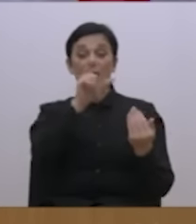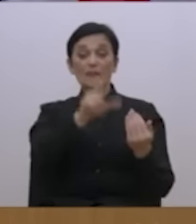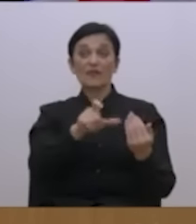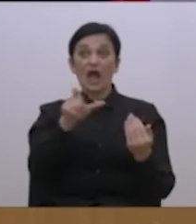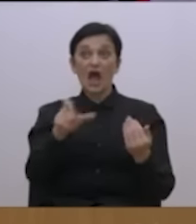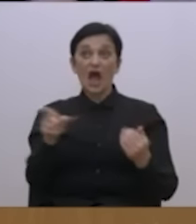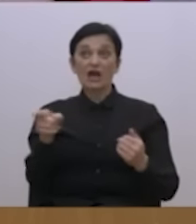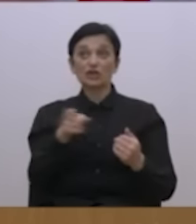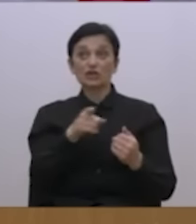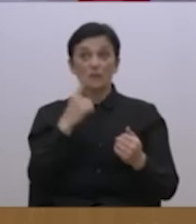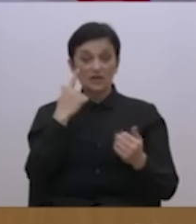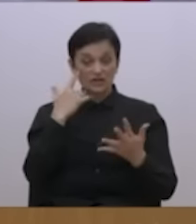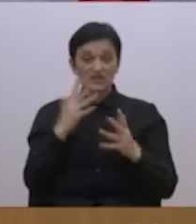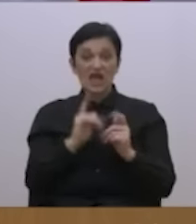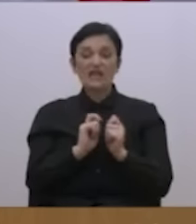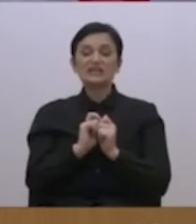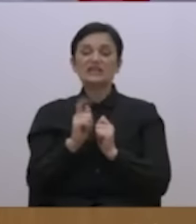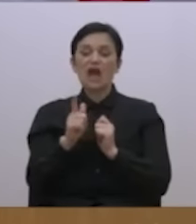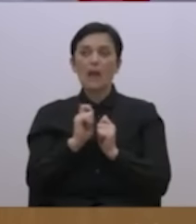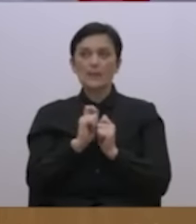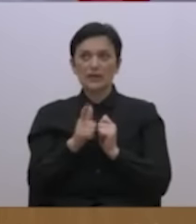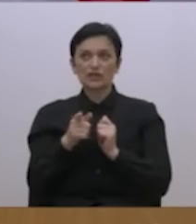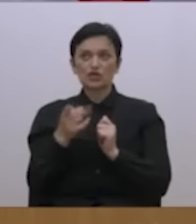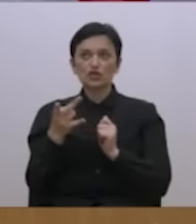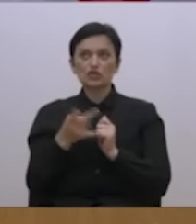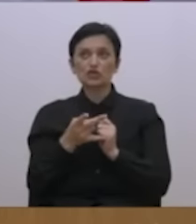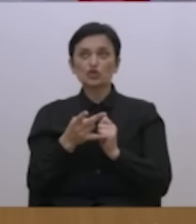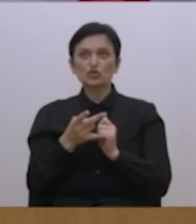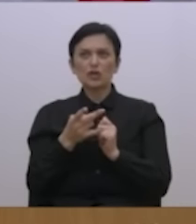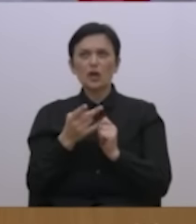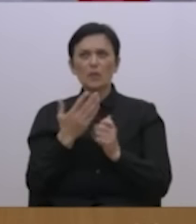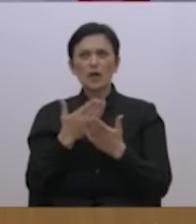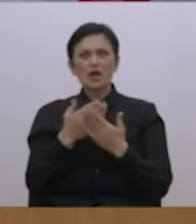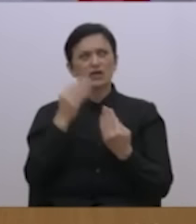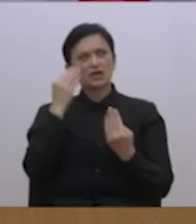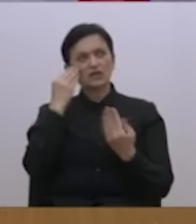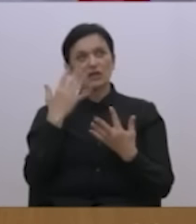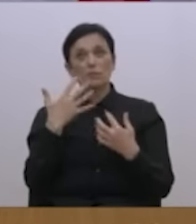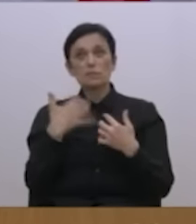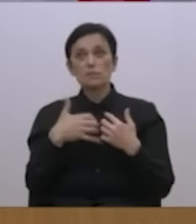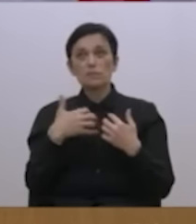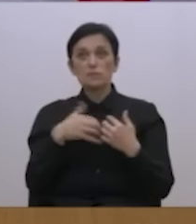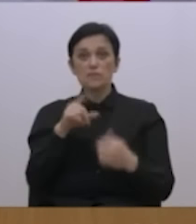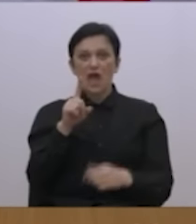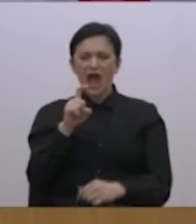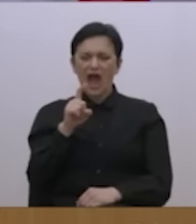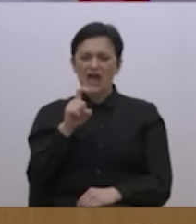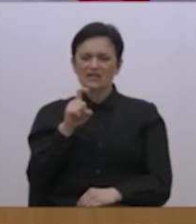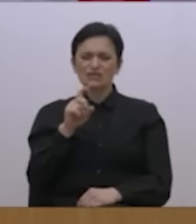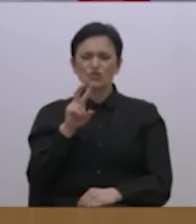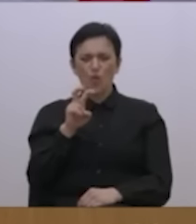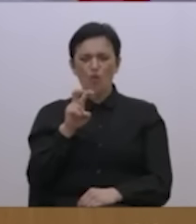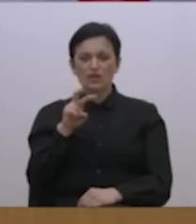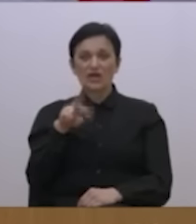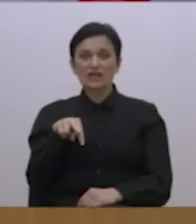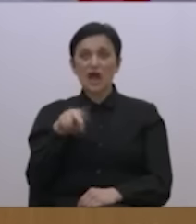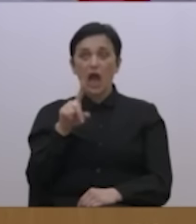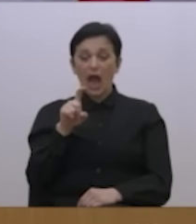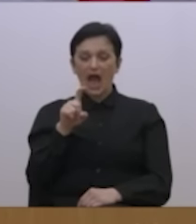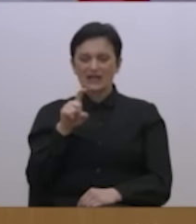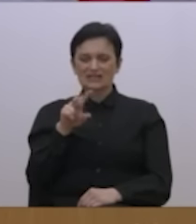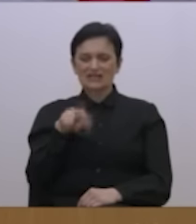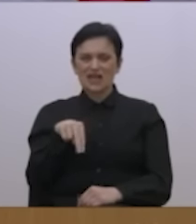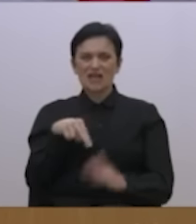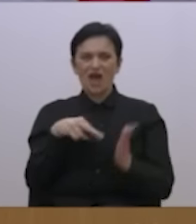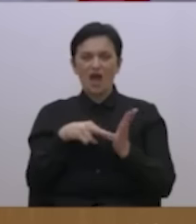ნუ ცხადია დაფინანსება ჭირდება და რაღაც, მაგრამ რო წარმოვიდგინოთ, აი საშუალოდ 100 ლარი, 200 ლარზეც ლაპარაკობთ, მაგრამ 100 ლარი